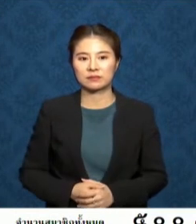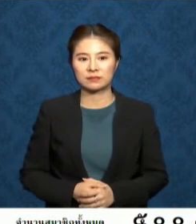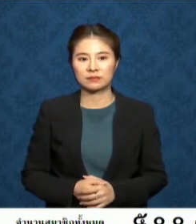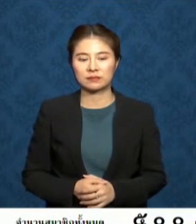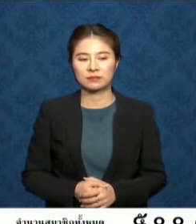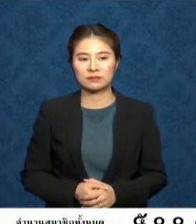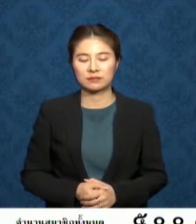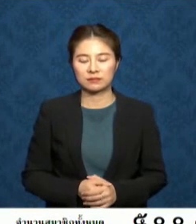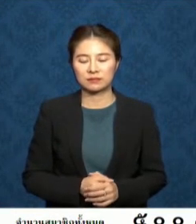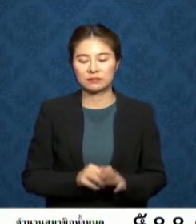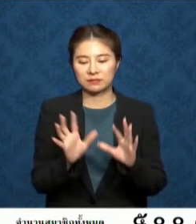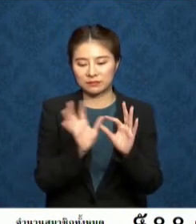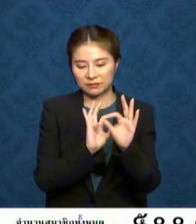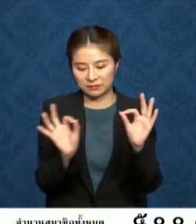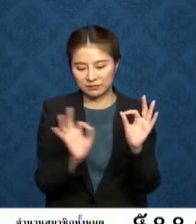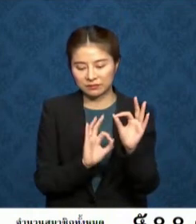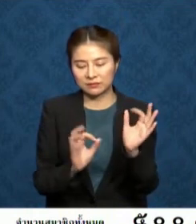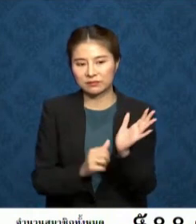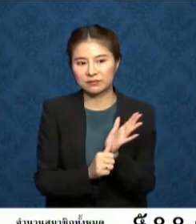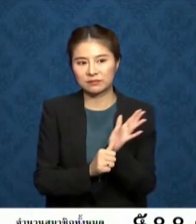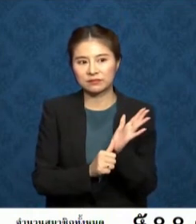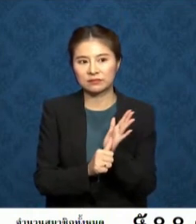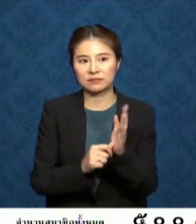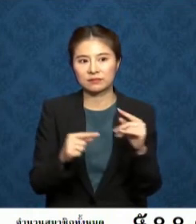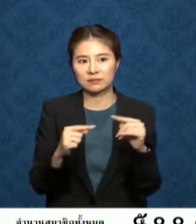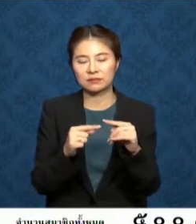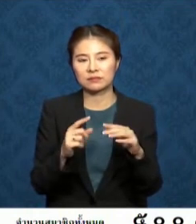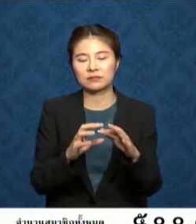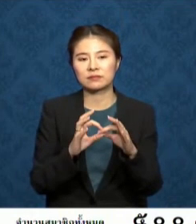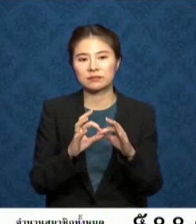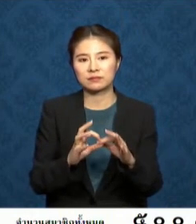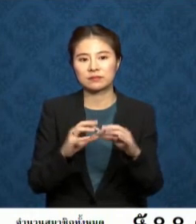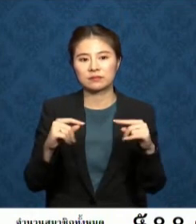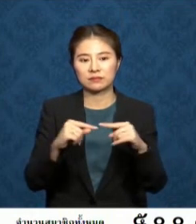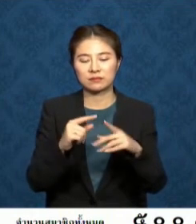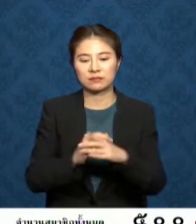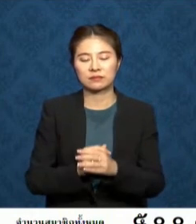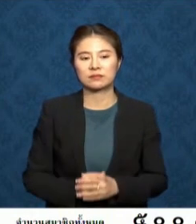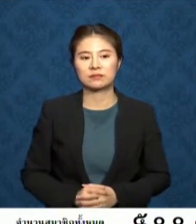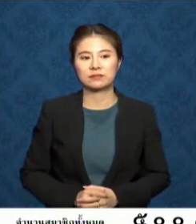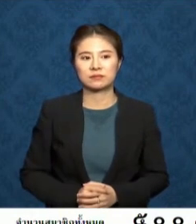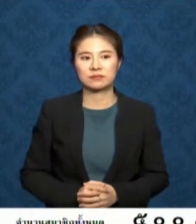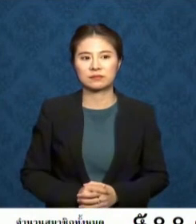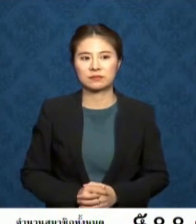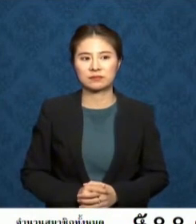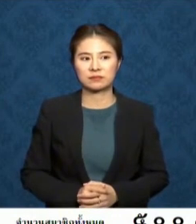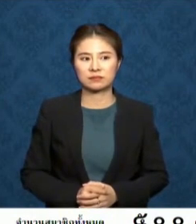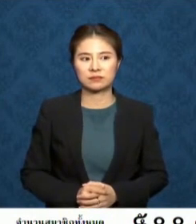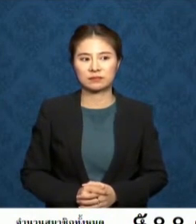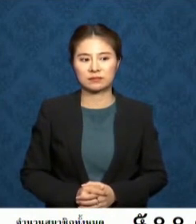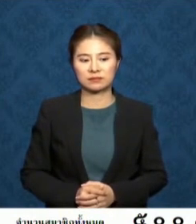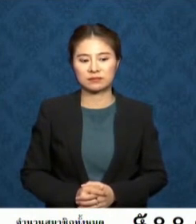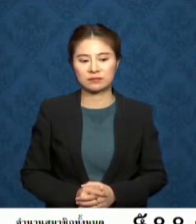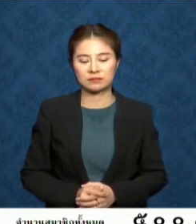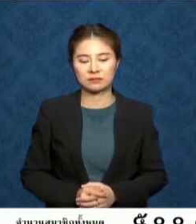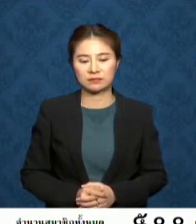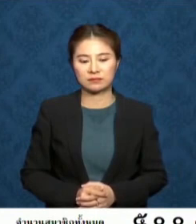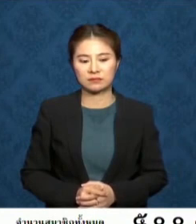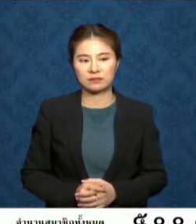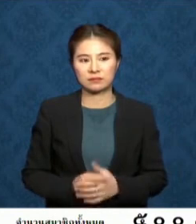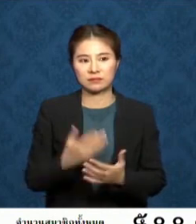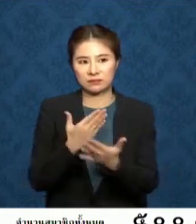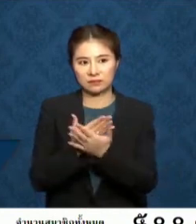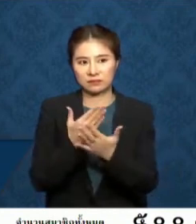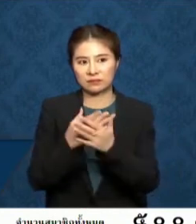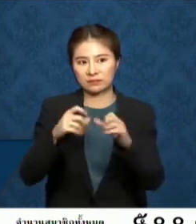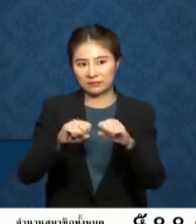านะผู้แปรยติครับผมขอแปรยติตัดไว้ 5% ด้วยกันครับในส่วนของการท่องเที่ยว